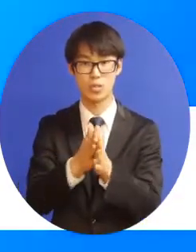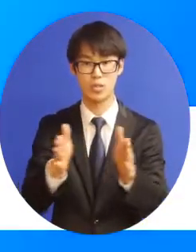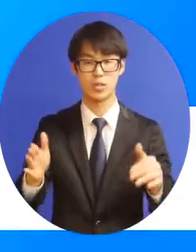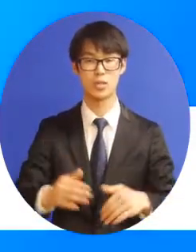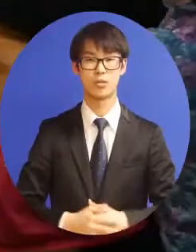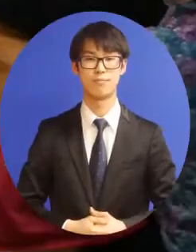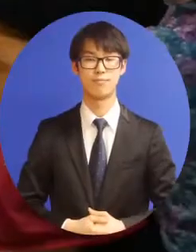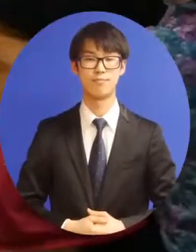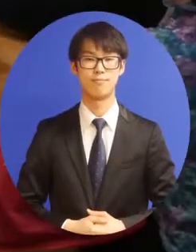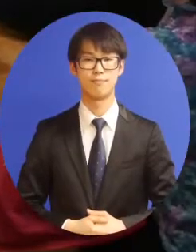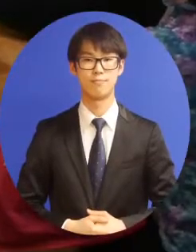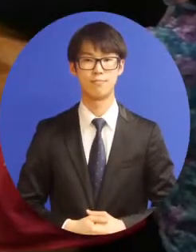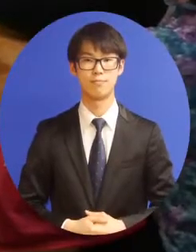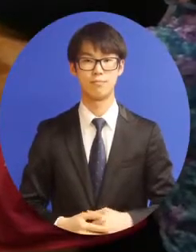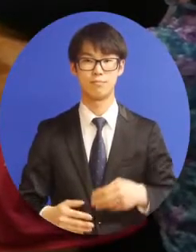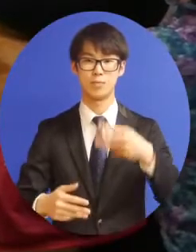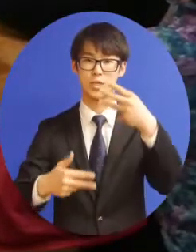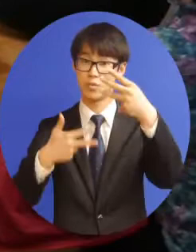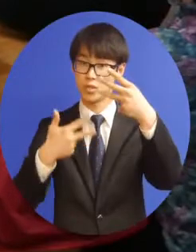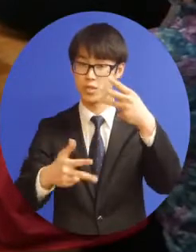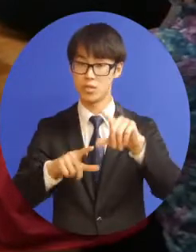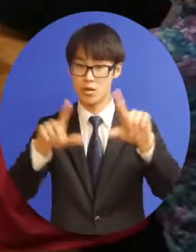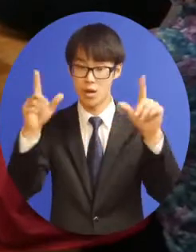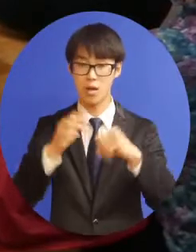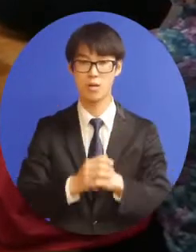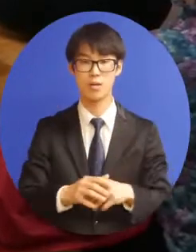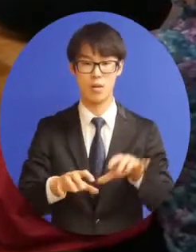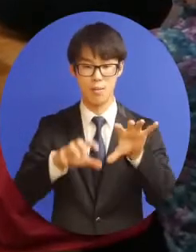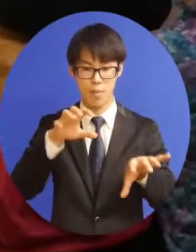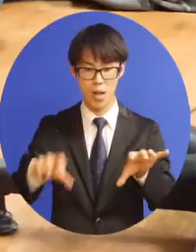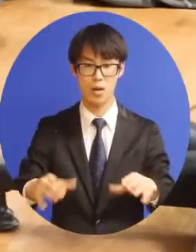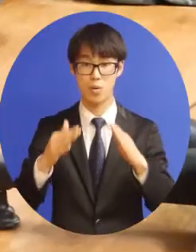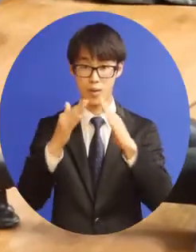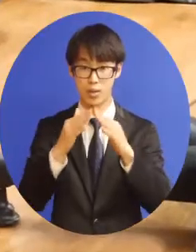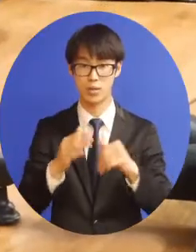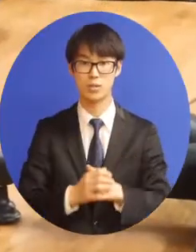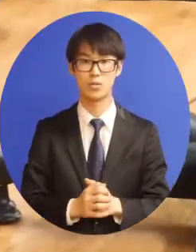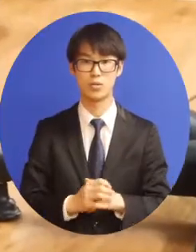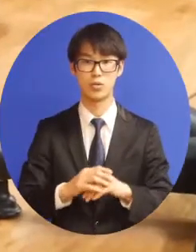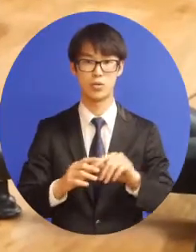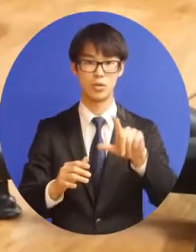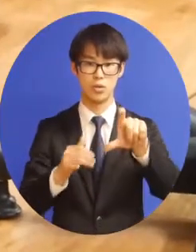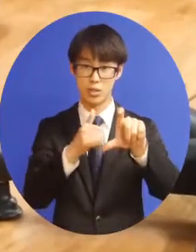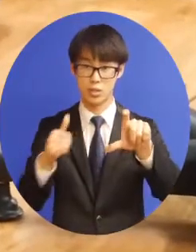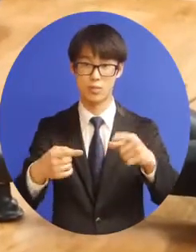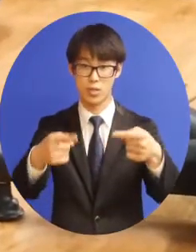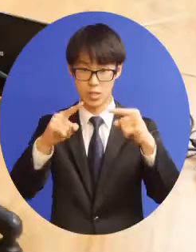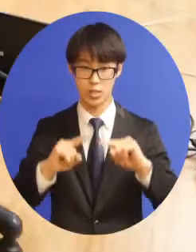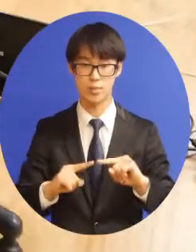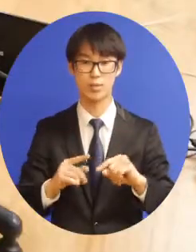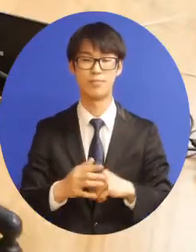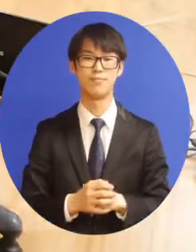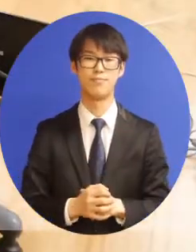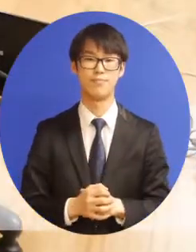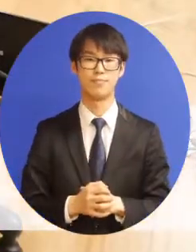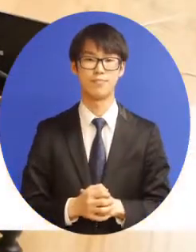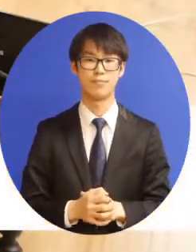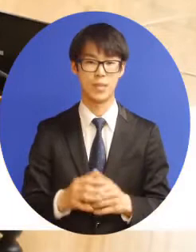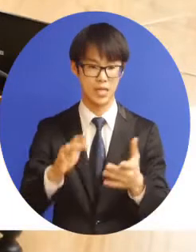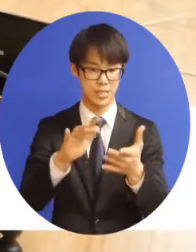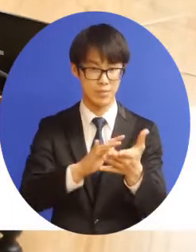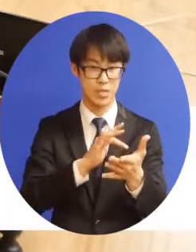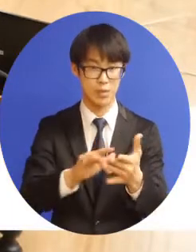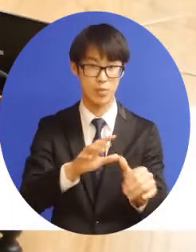실시합니다. 지난 7일 유구읍 신달 1위 마을회관에서 마을 주민 15명이 참석한 가운데